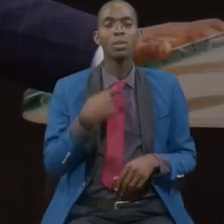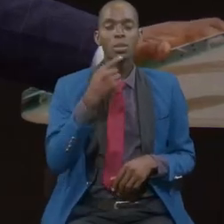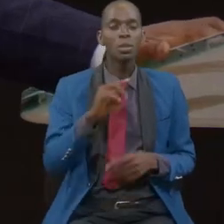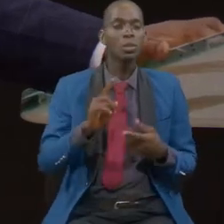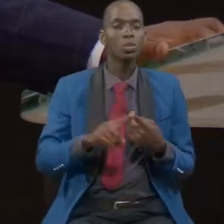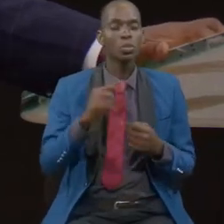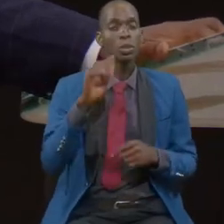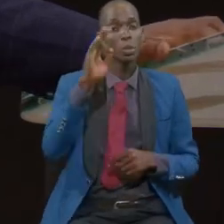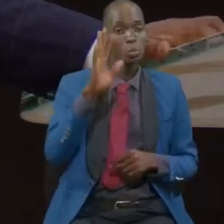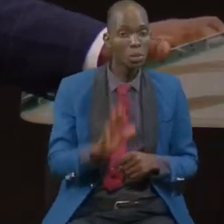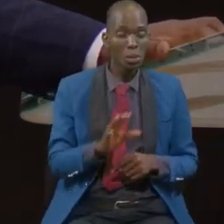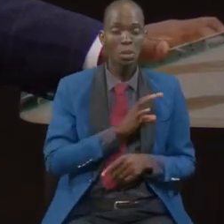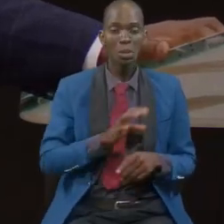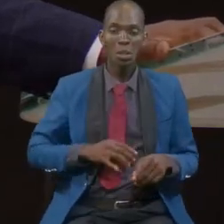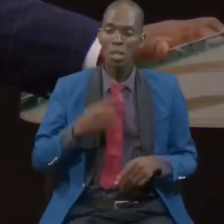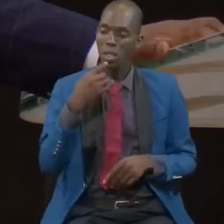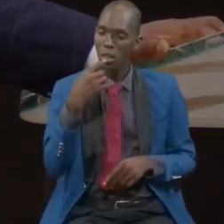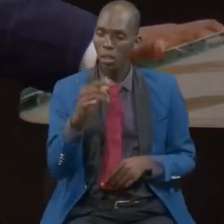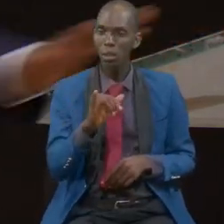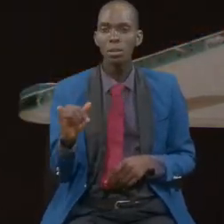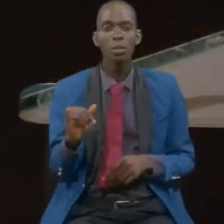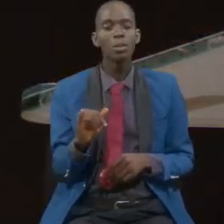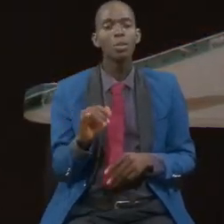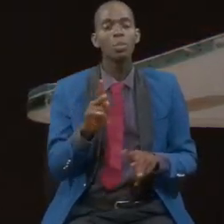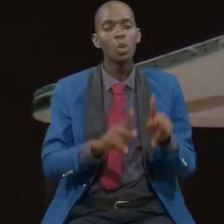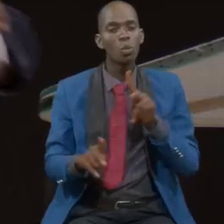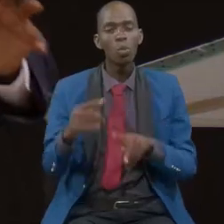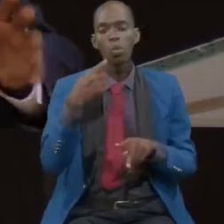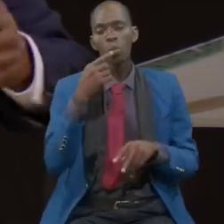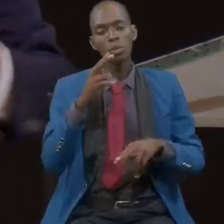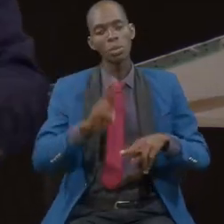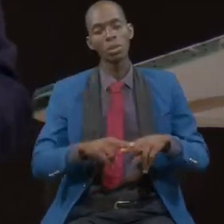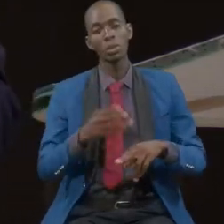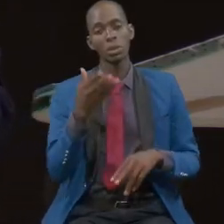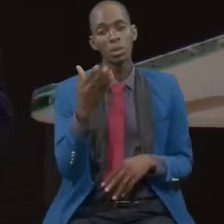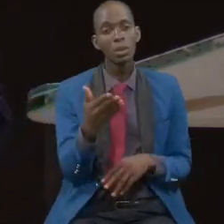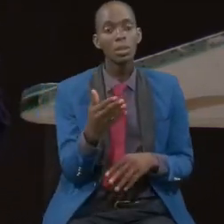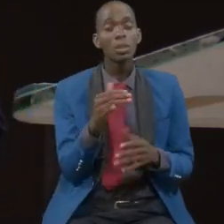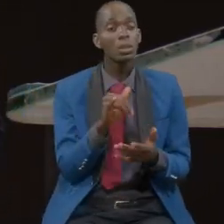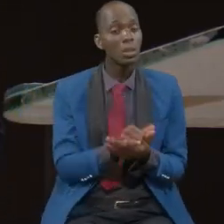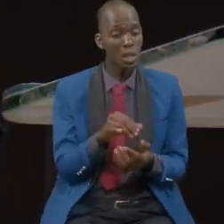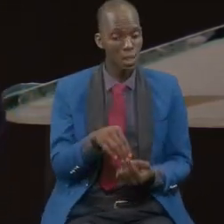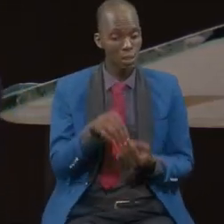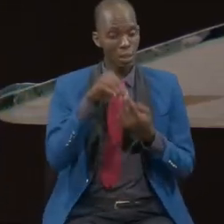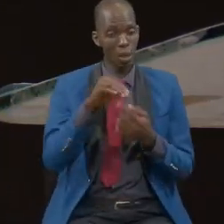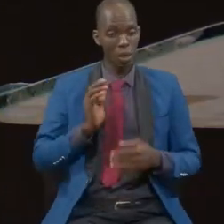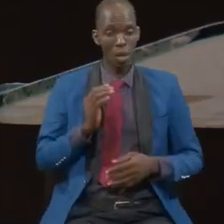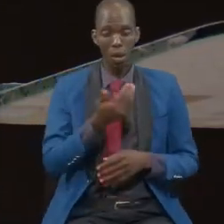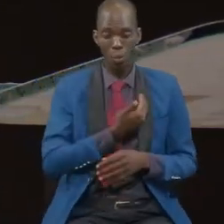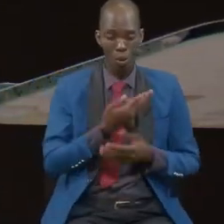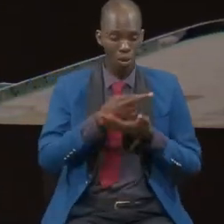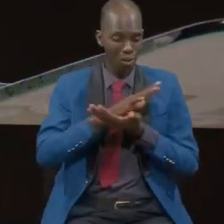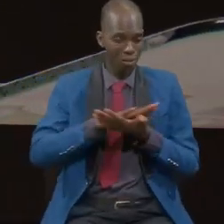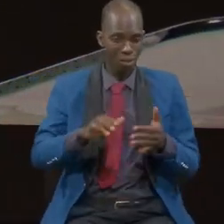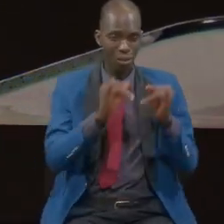le dit, il le dit aux prédicateurs, il le dit à tous ceux qui sont assis. Et il dit que si